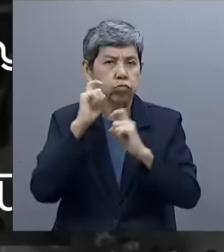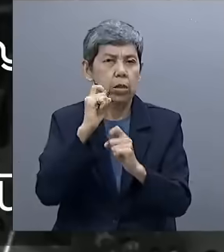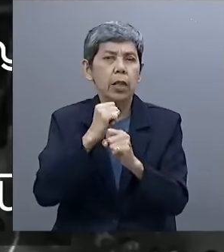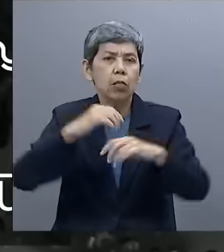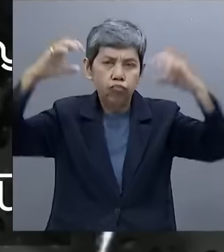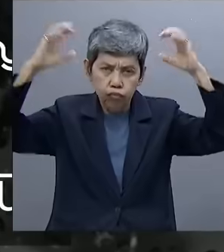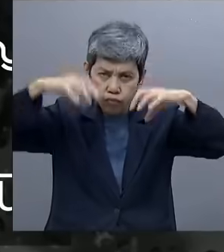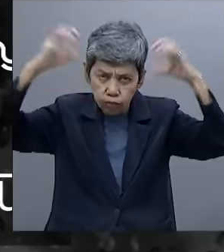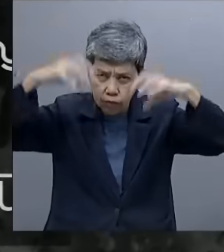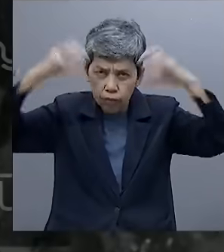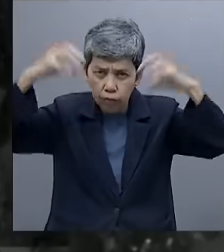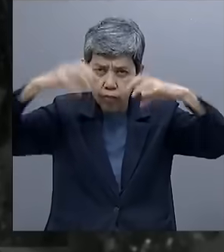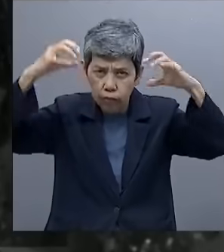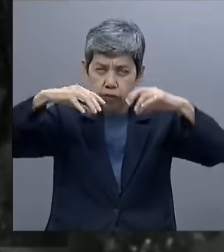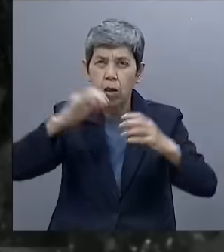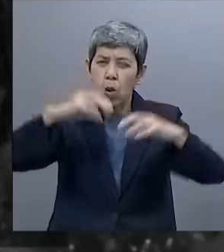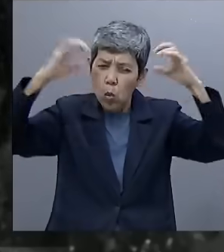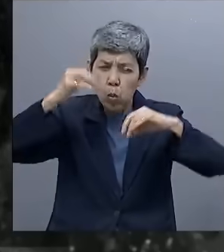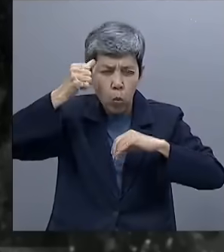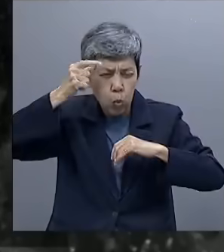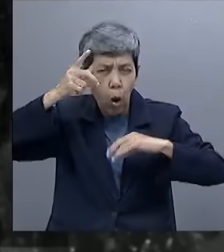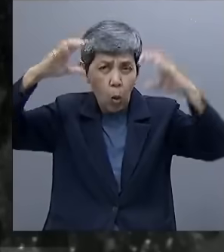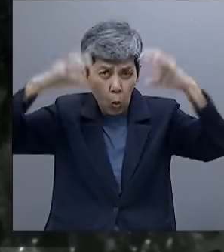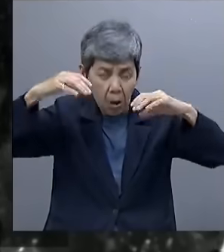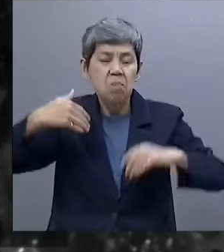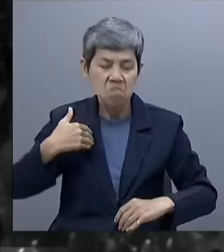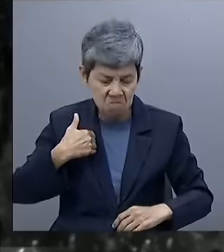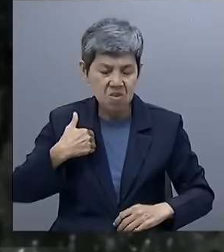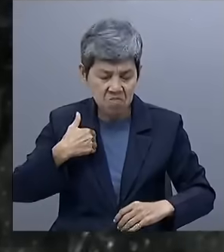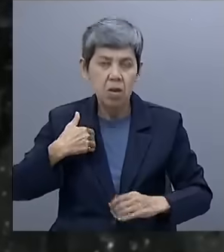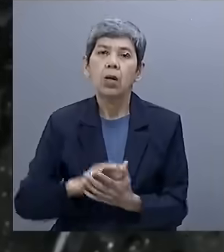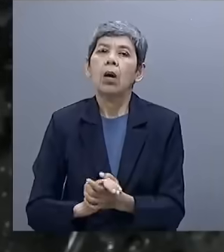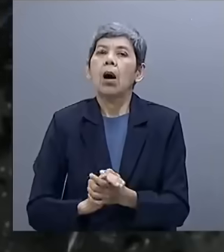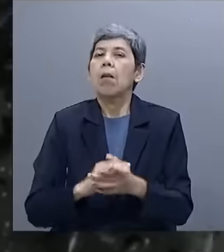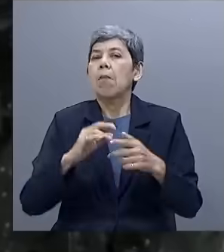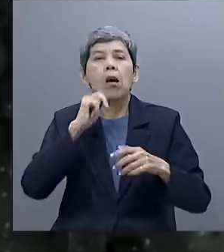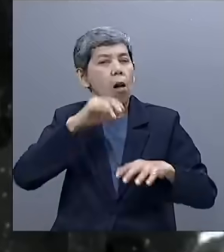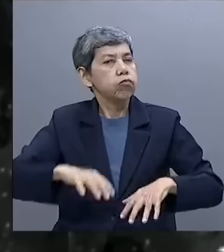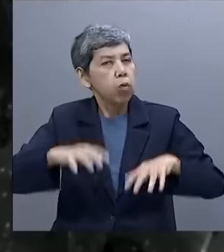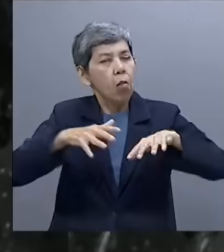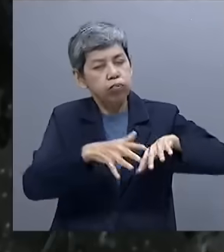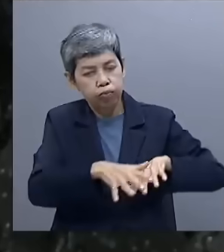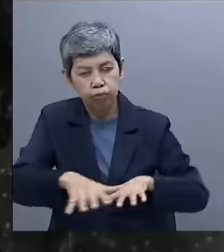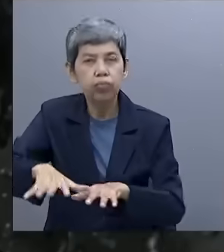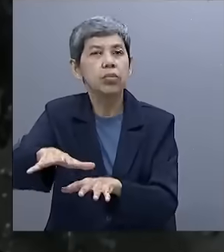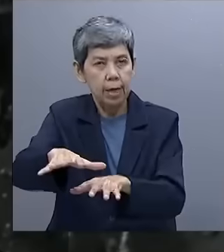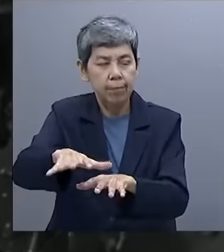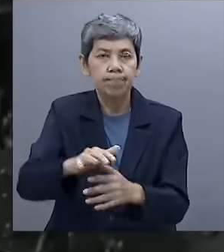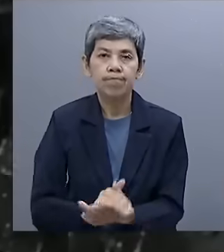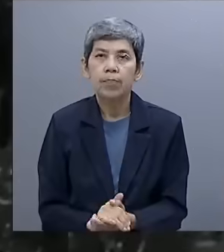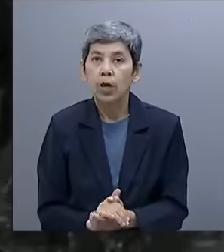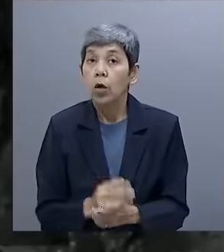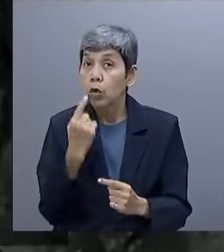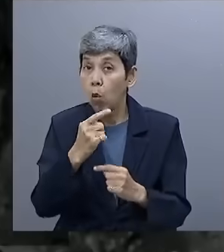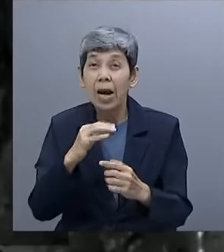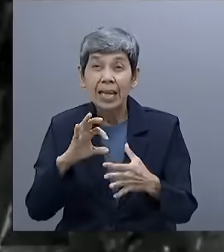าวะฝนที่ตกหนักและฝนที่ตกสะสมค่ะซึ่งมีโอกาสจะส่งผลทำให้เกิดสภาวะน้ำท่วมฉับพลันน้ำป่าไหลหลากได้นะคะโดยเฉพาะ